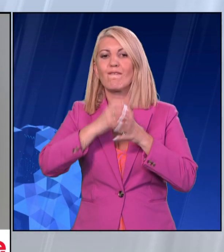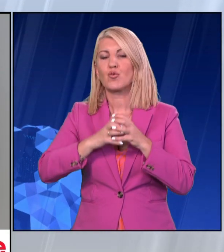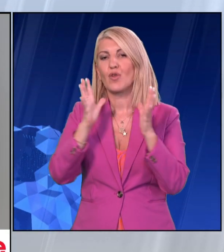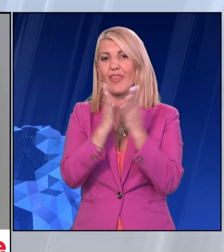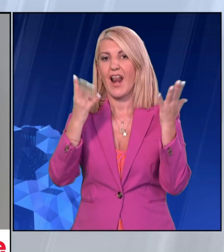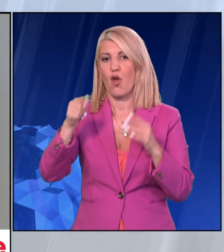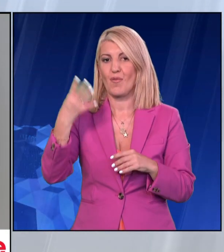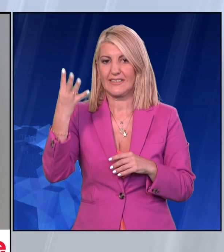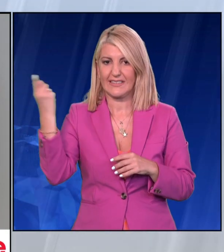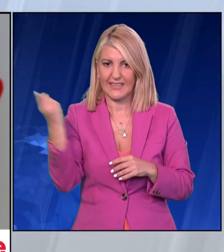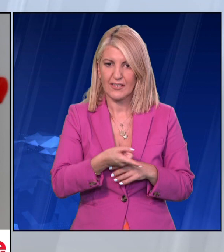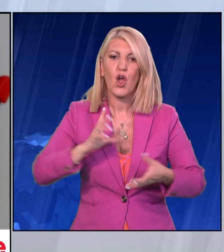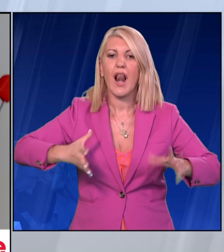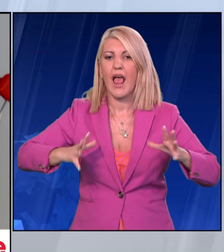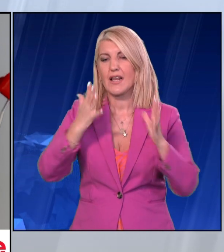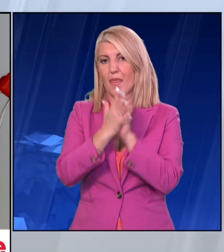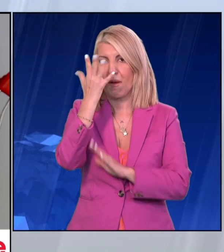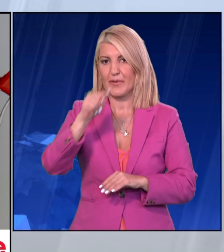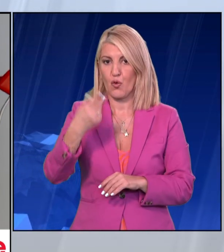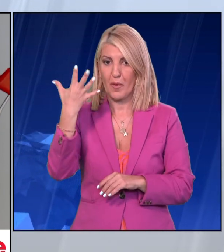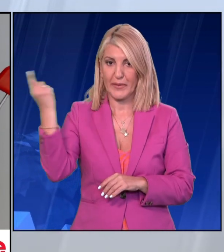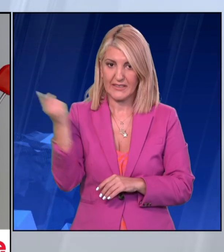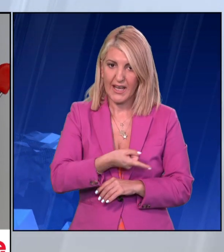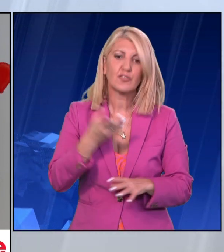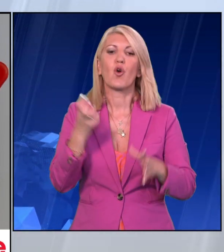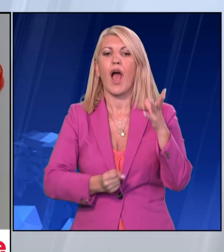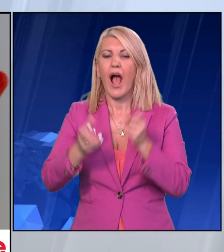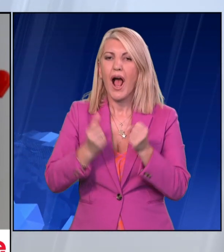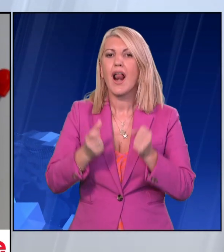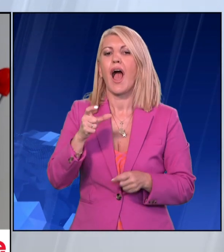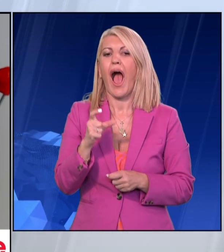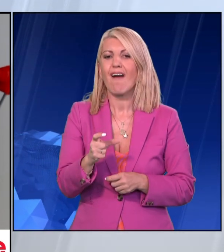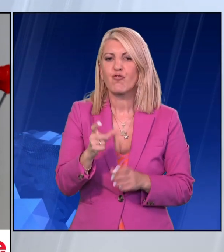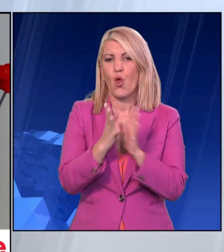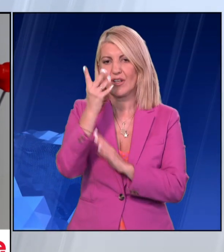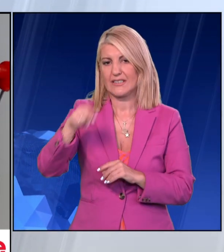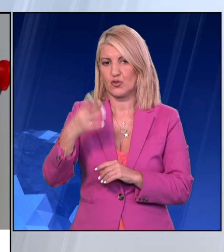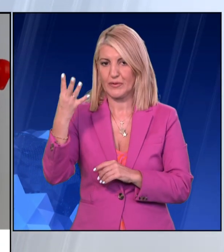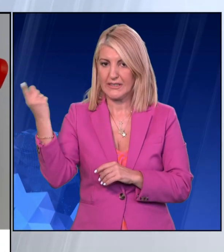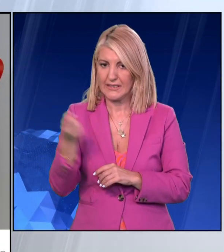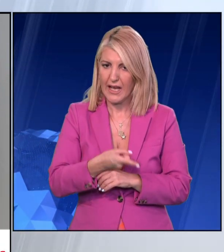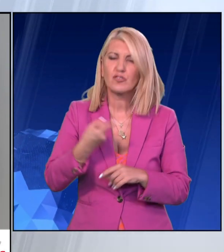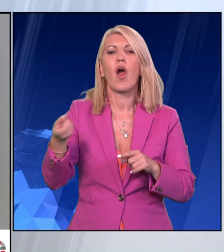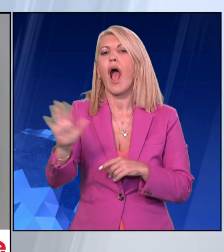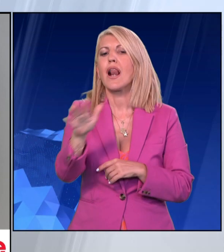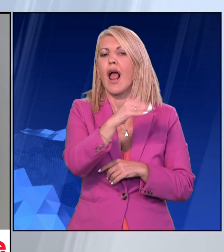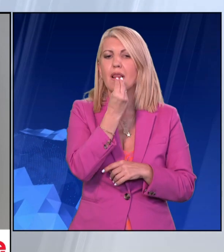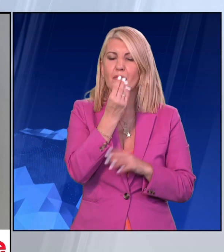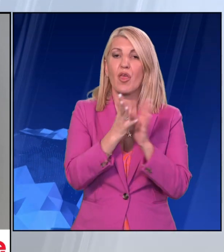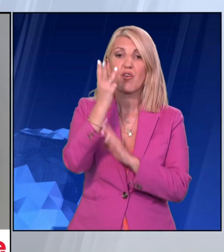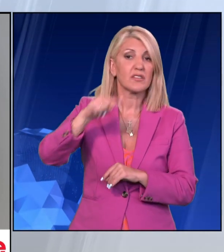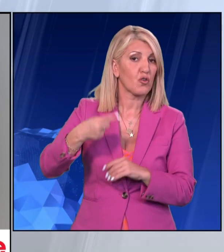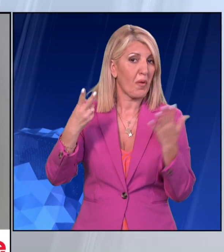με 15,5%, τα γαλακτοκομικά και τα αυγά με 14,4%, τα λοιπά τρόφιμα με 13,7%, η